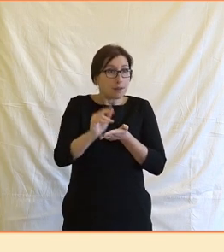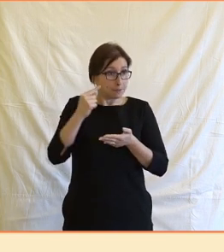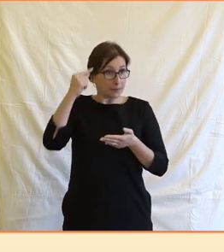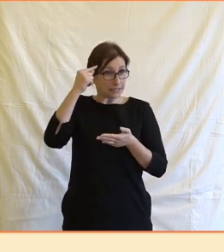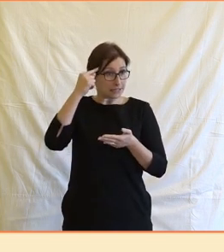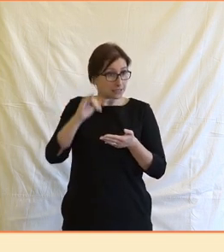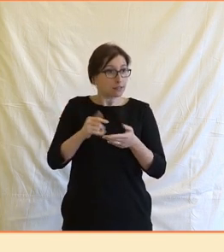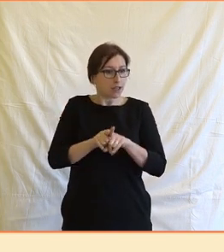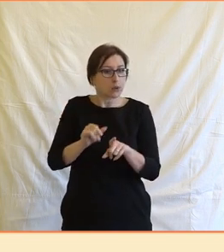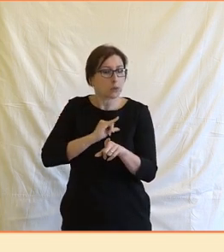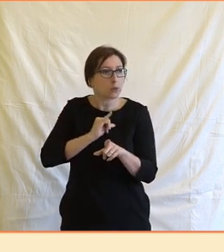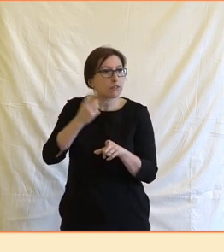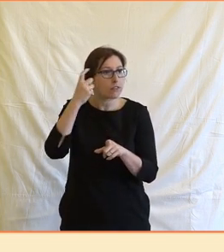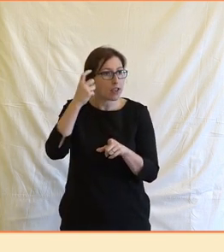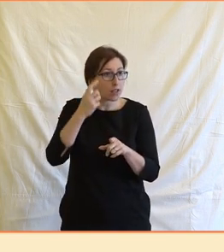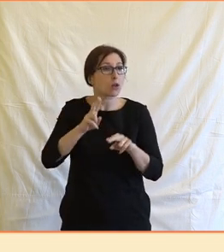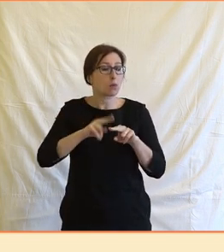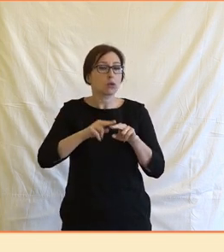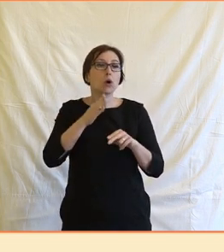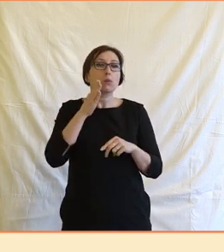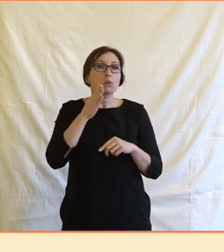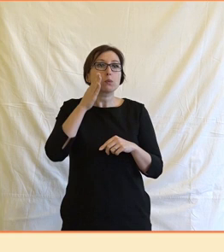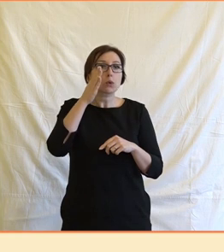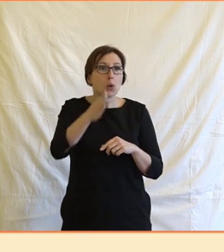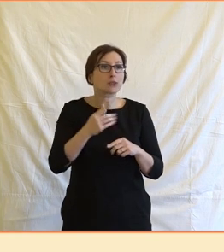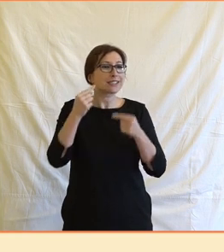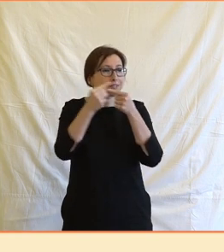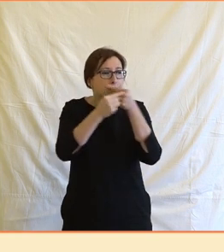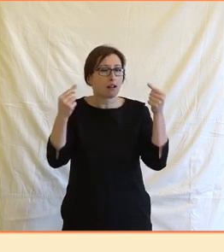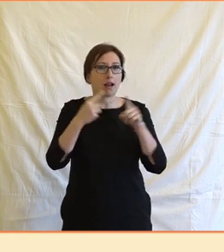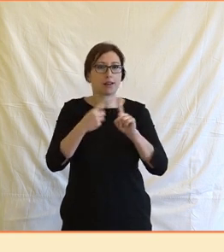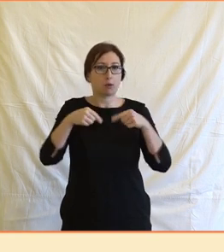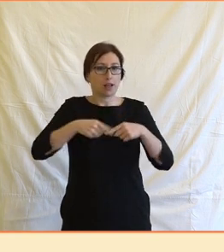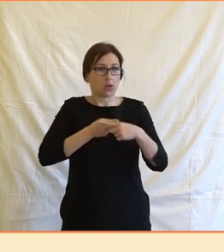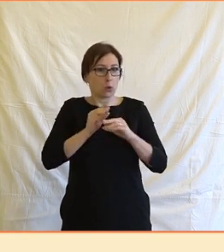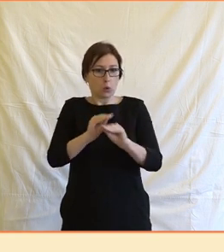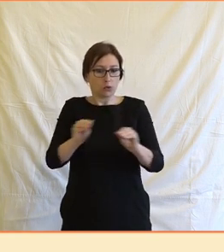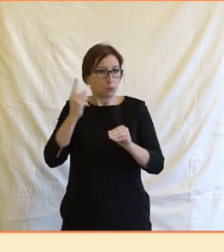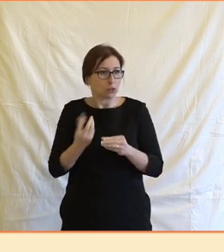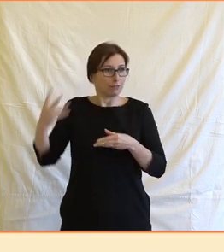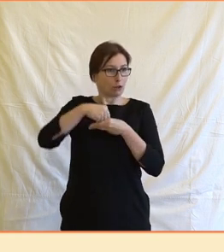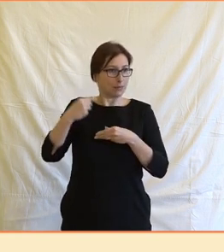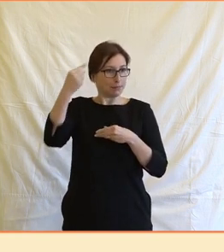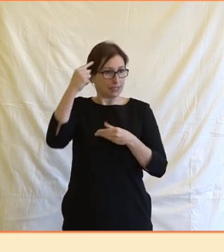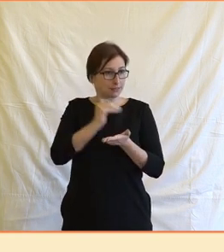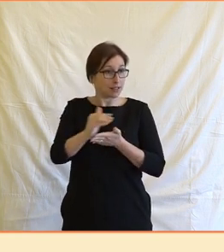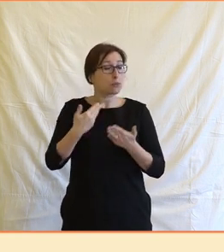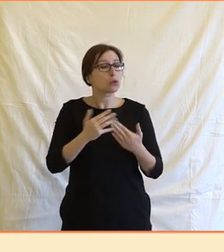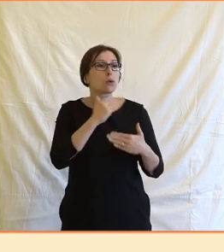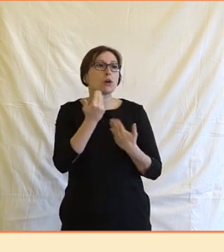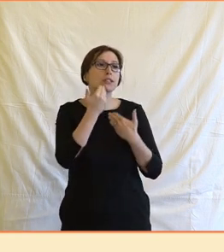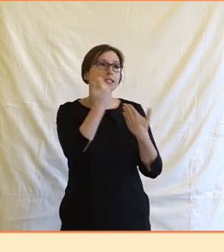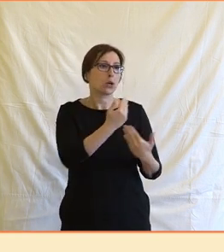tak i to je pro nás zajímavé. Proto budoucí vzdělávání a velmi důležité. Takže bych chtěl poděkovat i norským fondům,